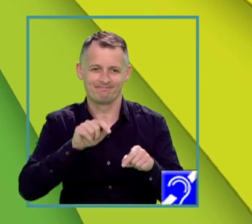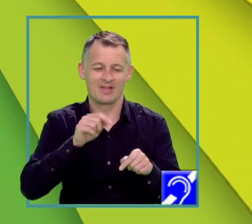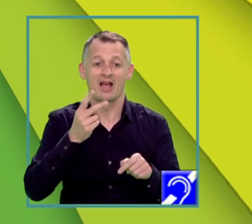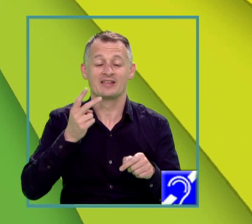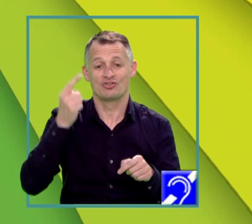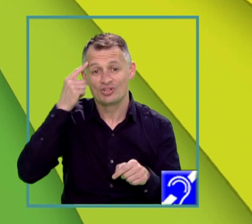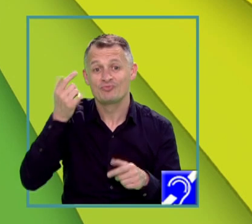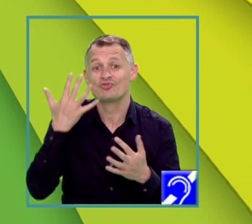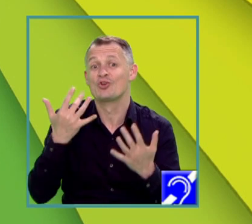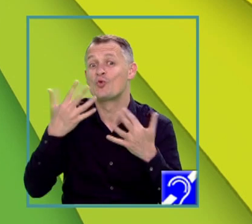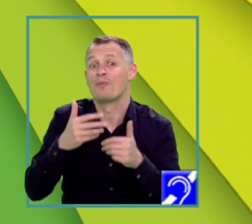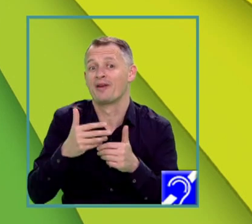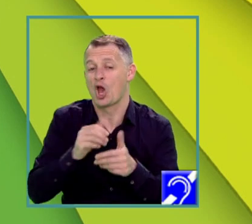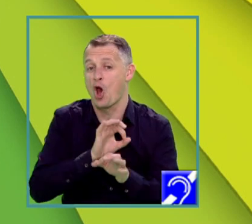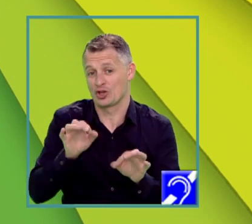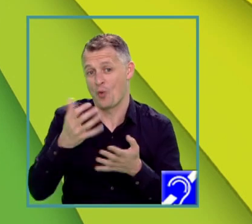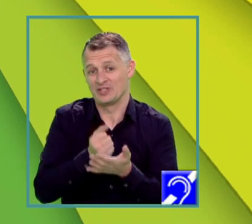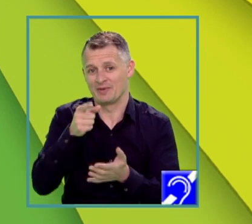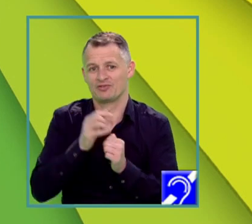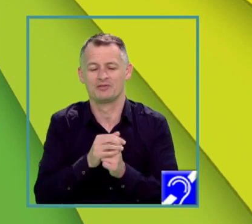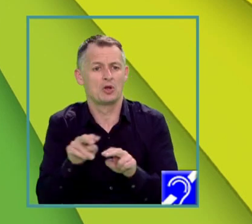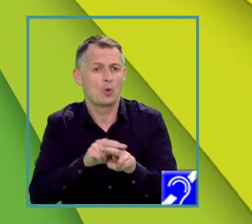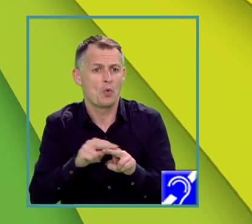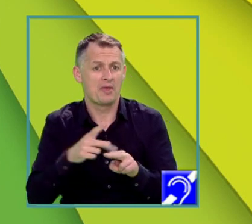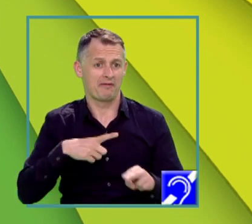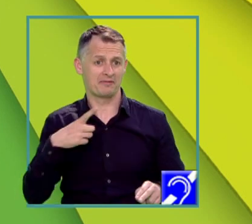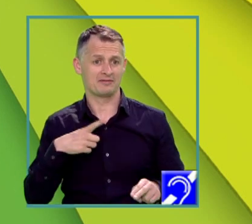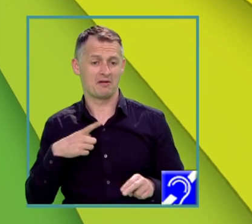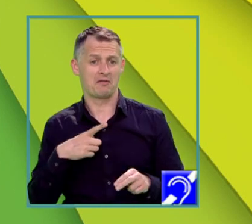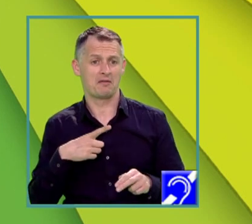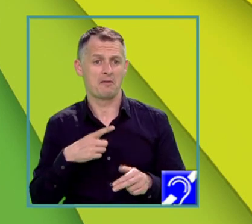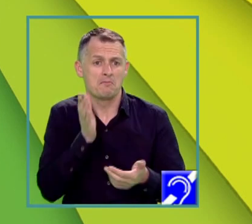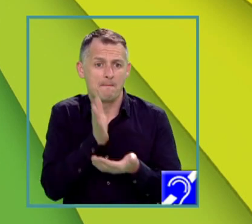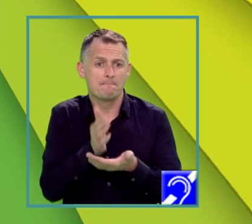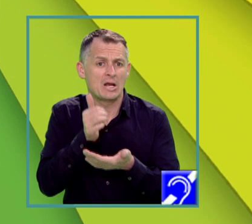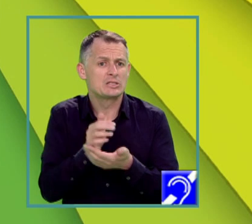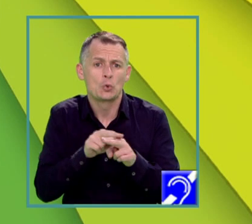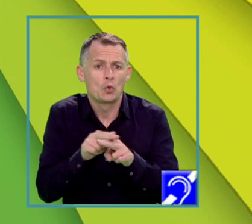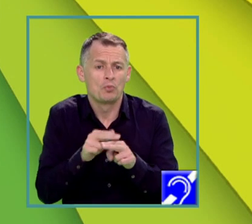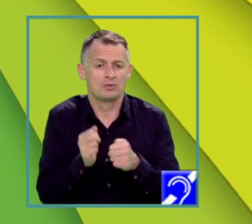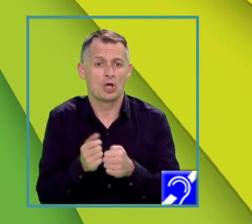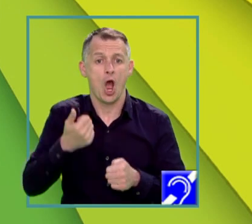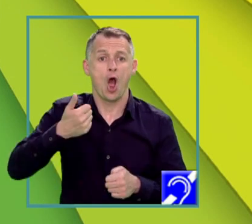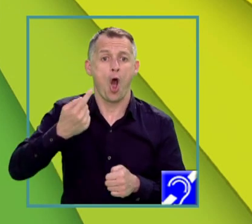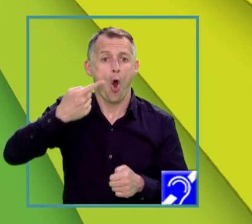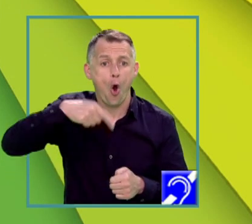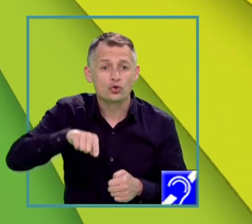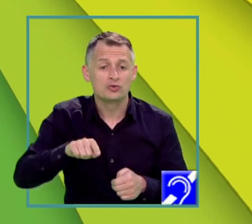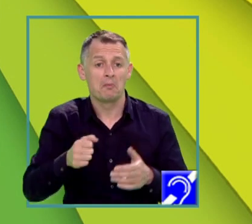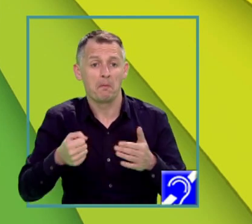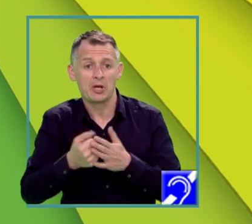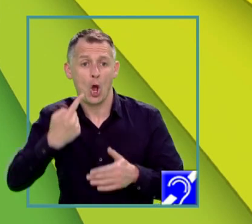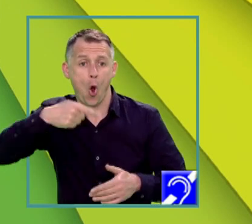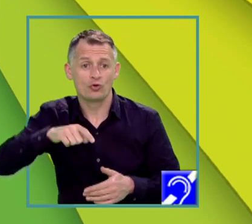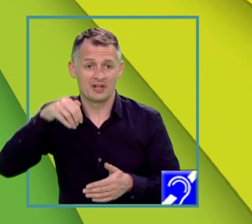obținem de pe el si anume Cum este împărțit din 100 în 100 de mii de